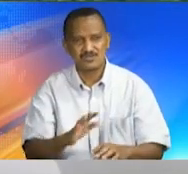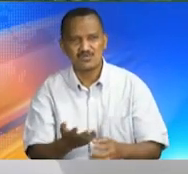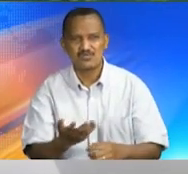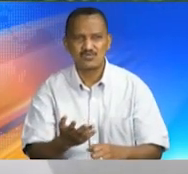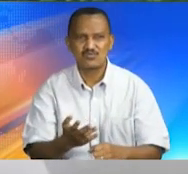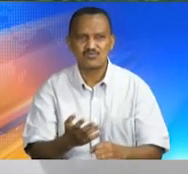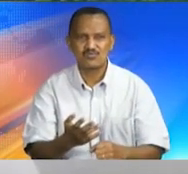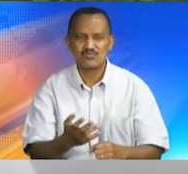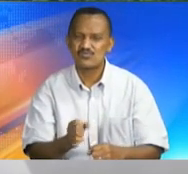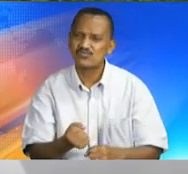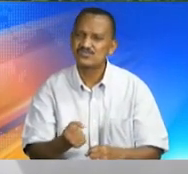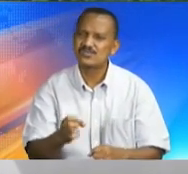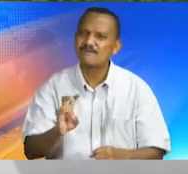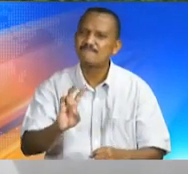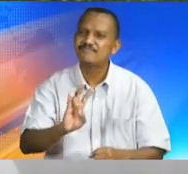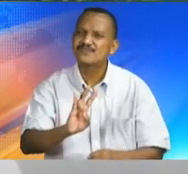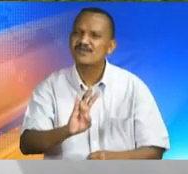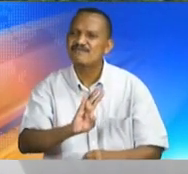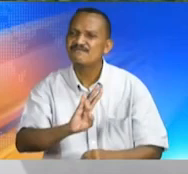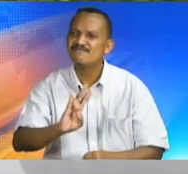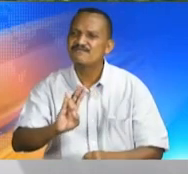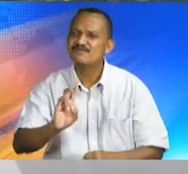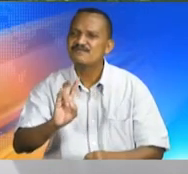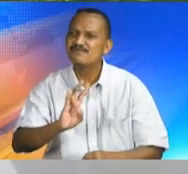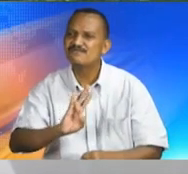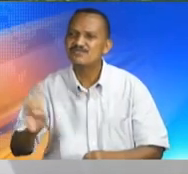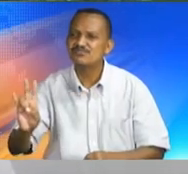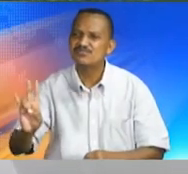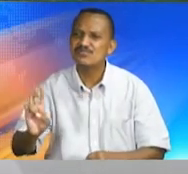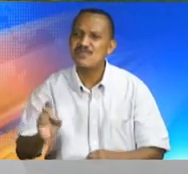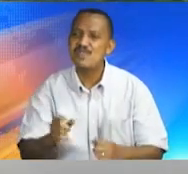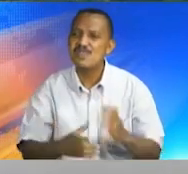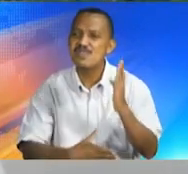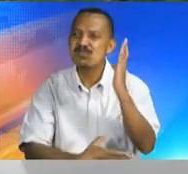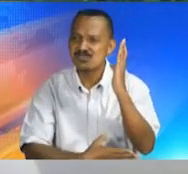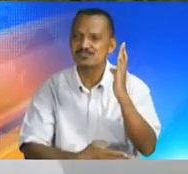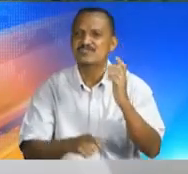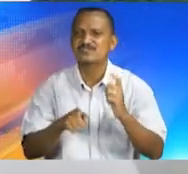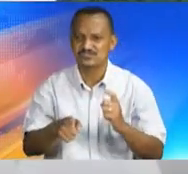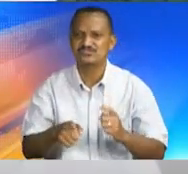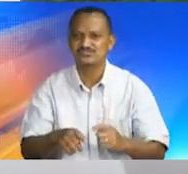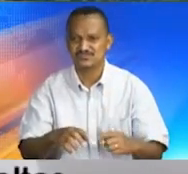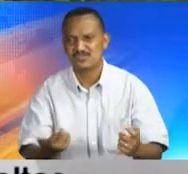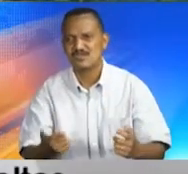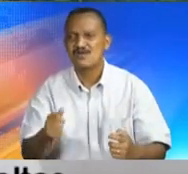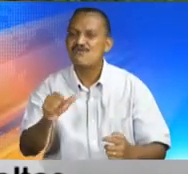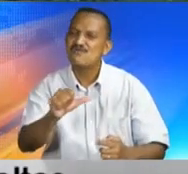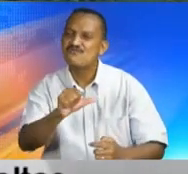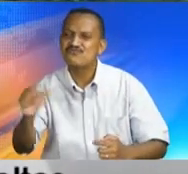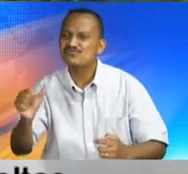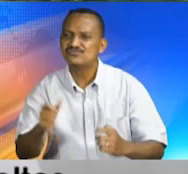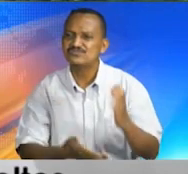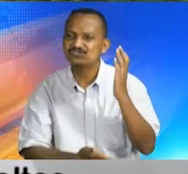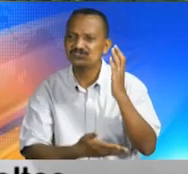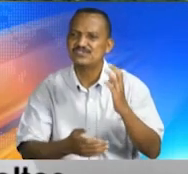any amin'ny 7 litre ka hatramin'ny 10 litre eo zany ny récolte anankiray amin'ny vataray. Ny récolte zany dia arakaraka ny vony. Raha zay ity zao dia